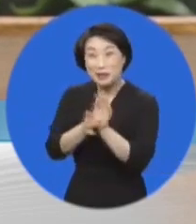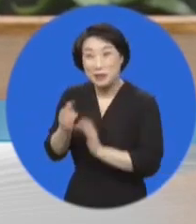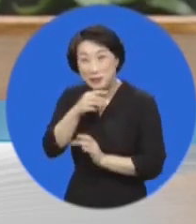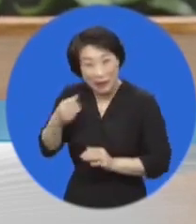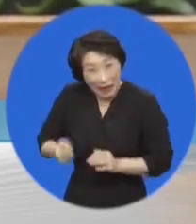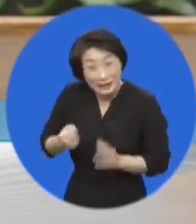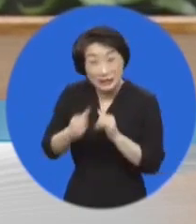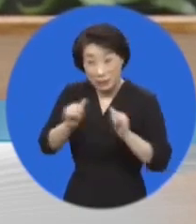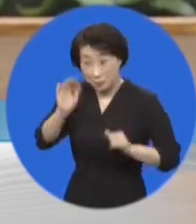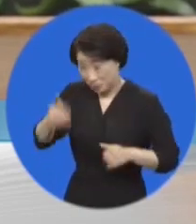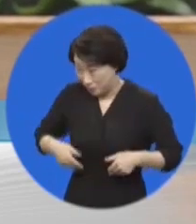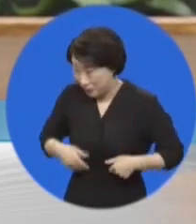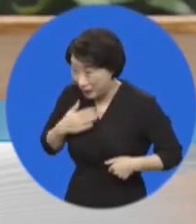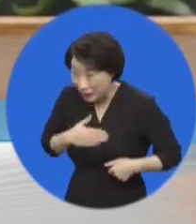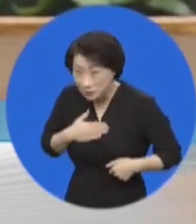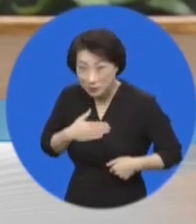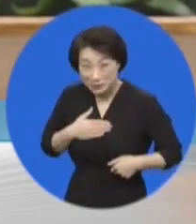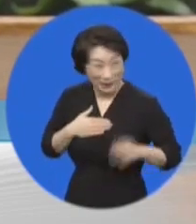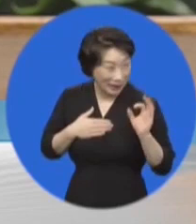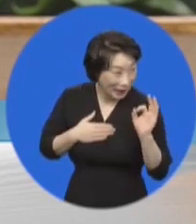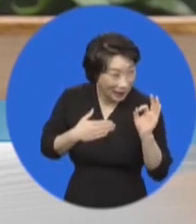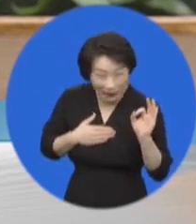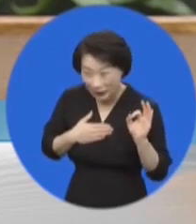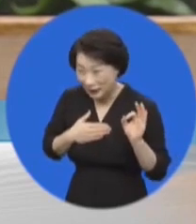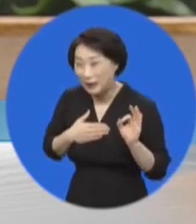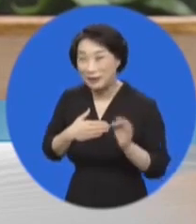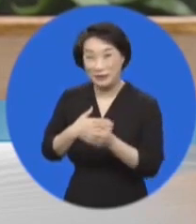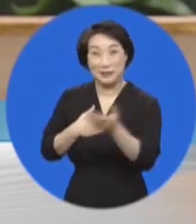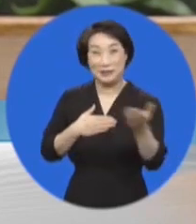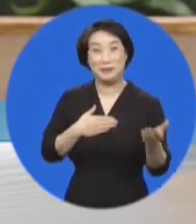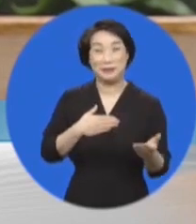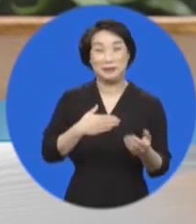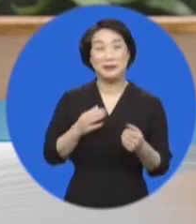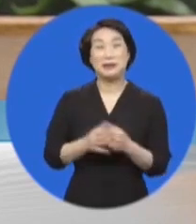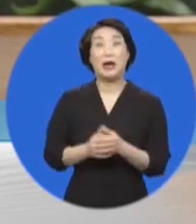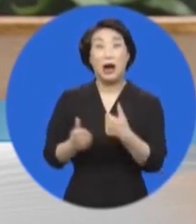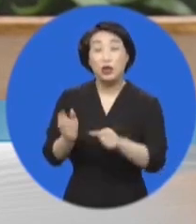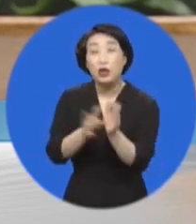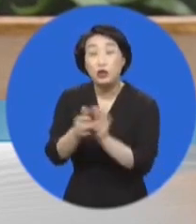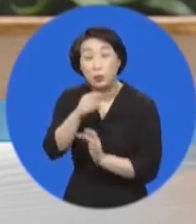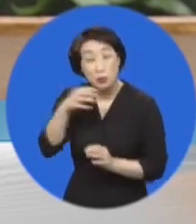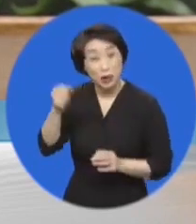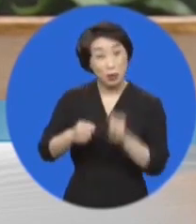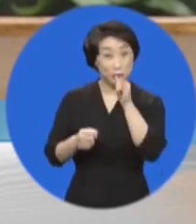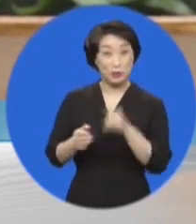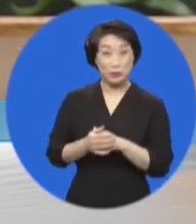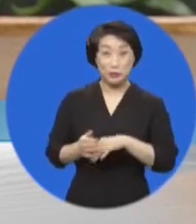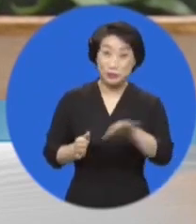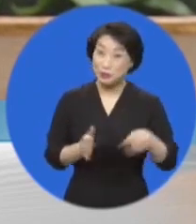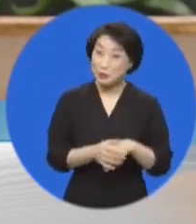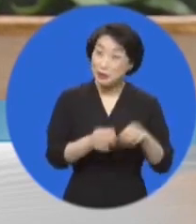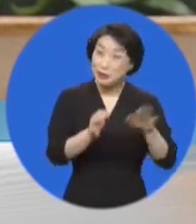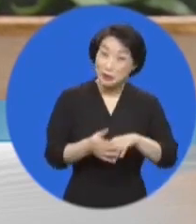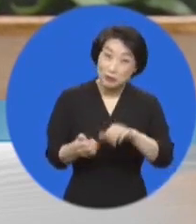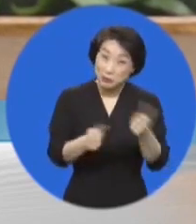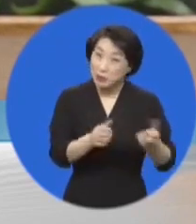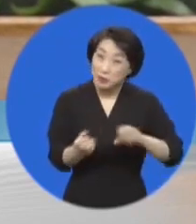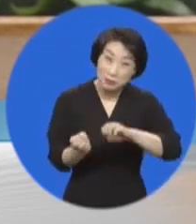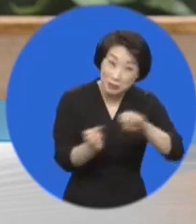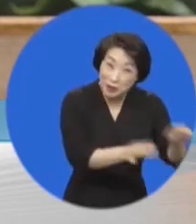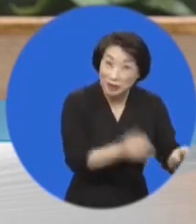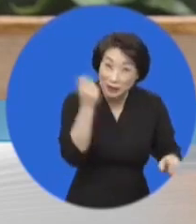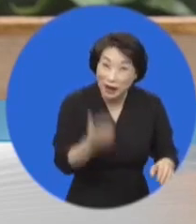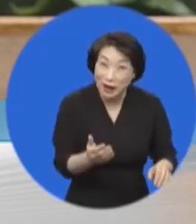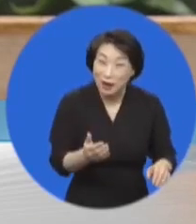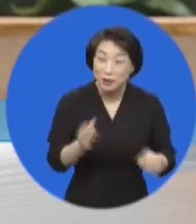피의 사람. 이해가 됩니까? 아들의 피가 있는데 죽이면 아들의